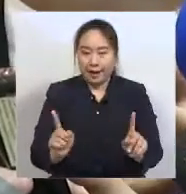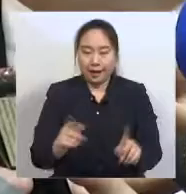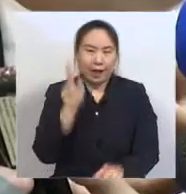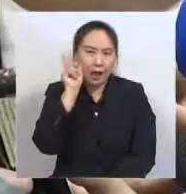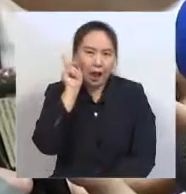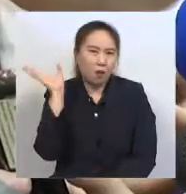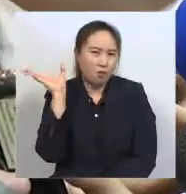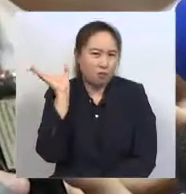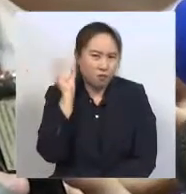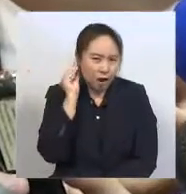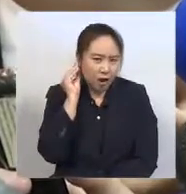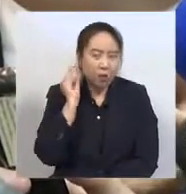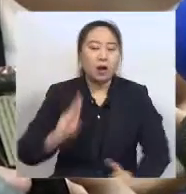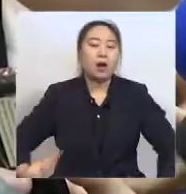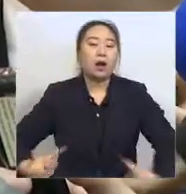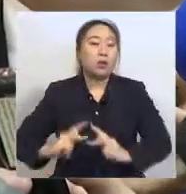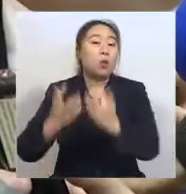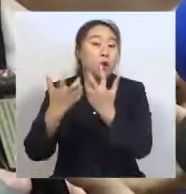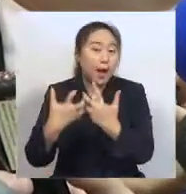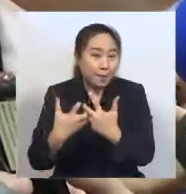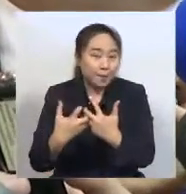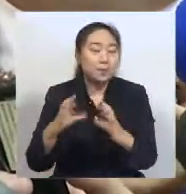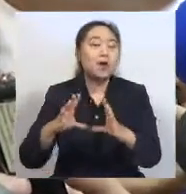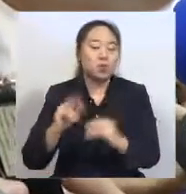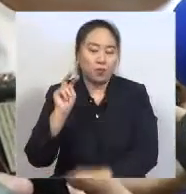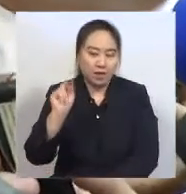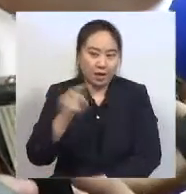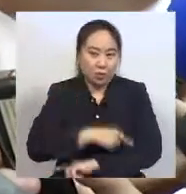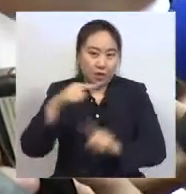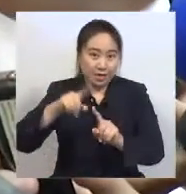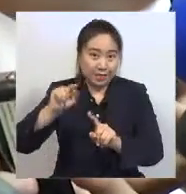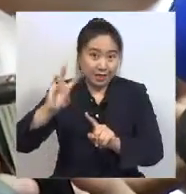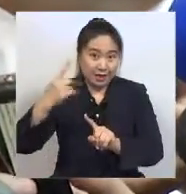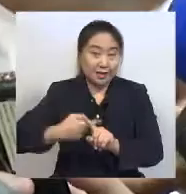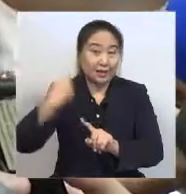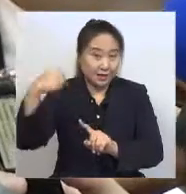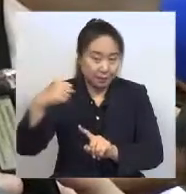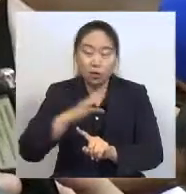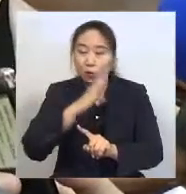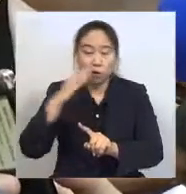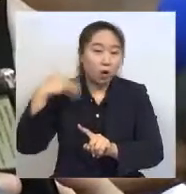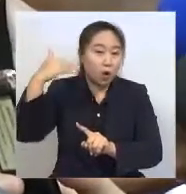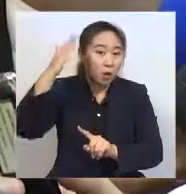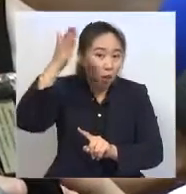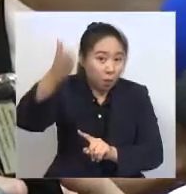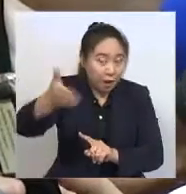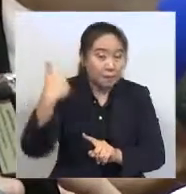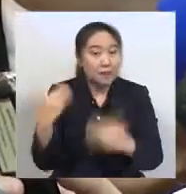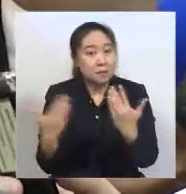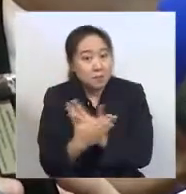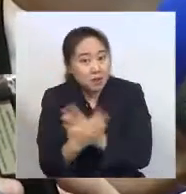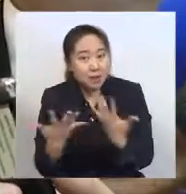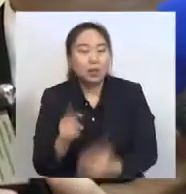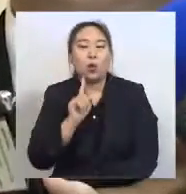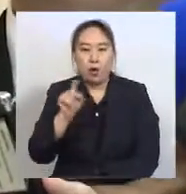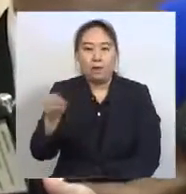าทางกระทรวงอุตสาหกรรมจะนัดประชุมวันที่27 ตุลาแต่ถ้าหลังจากนี้แล้วจะมีการเปลี่ยนแปลงวันไหนก็ต้องถามทางคณะกรรมการของกระ